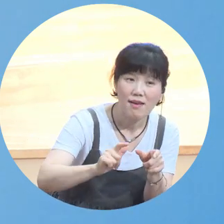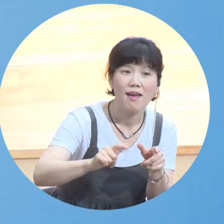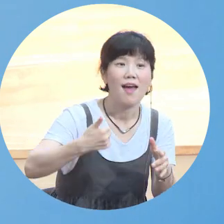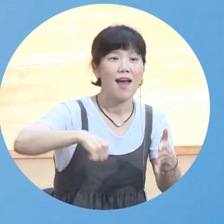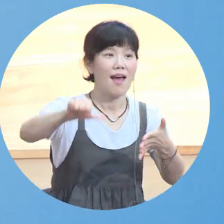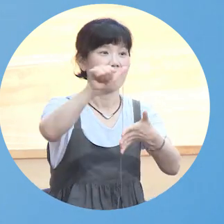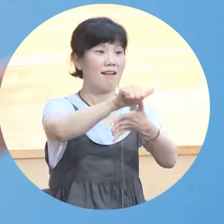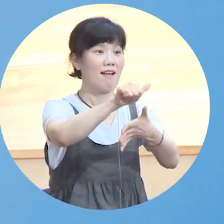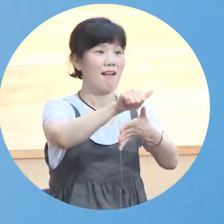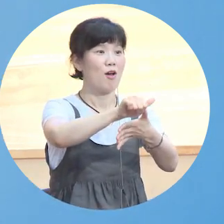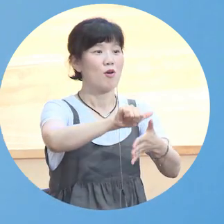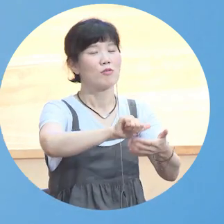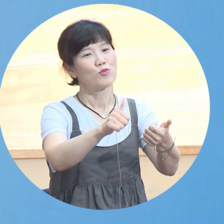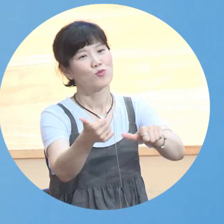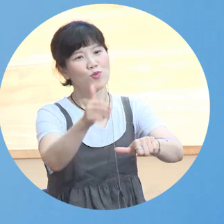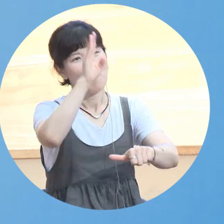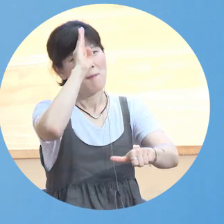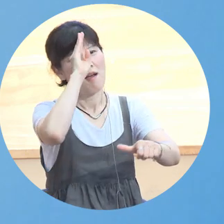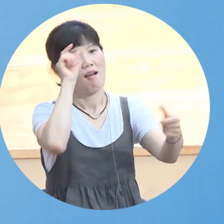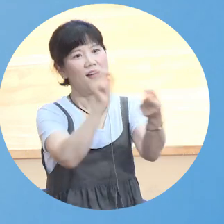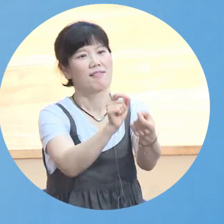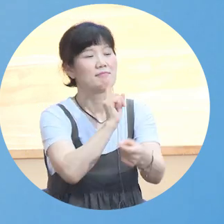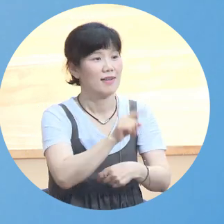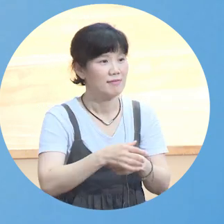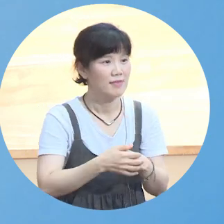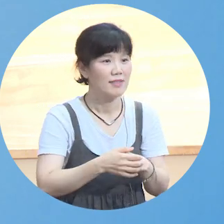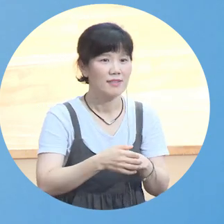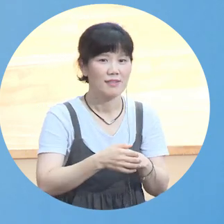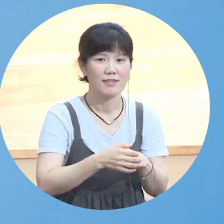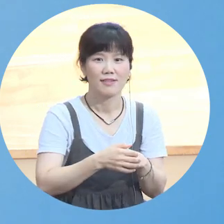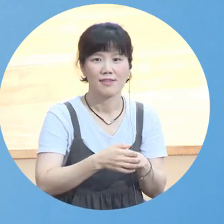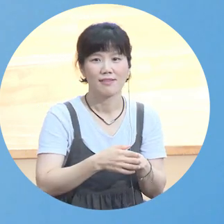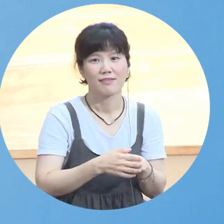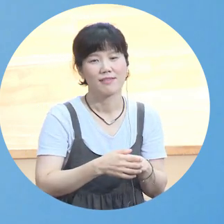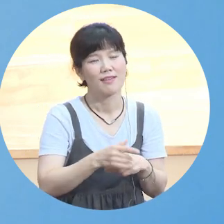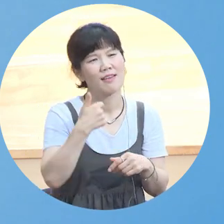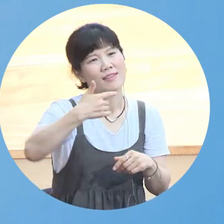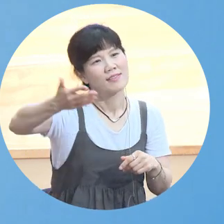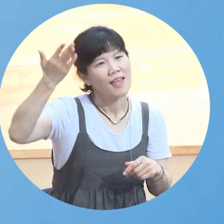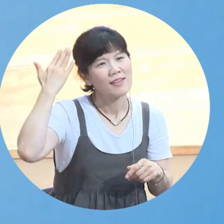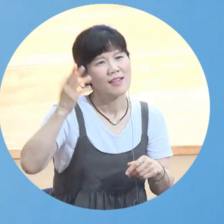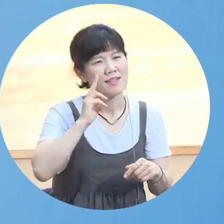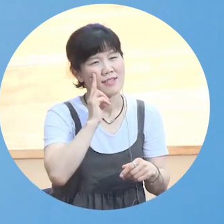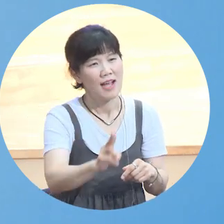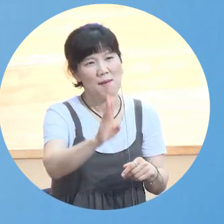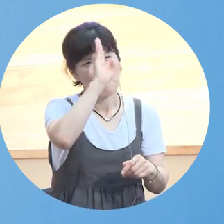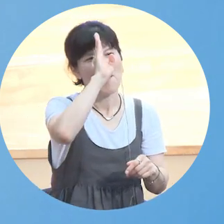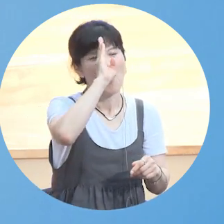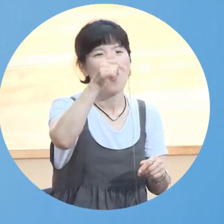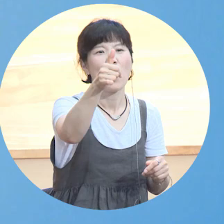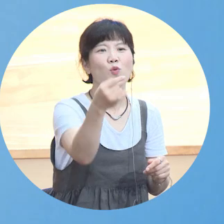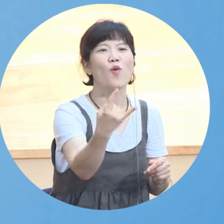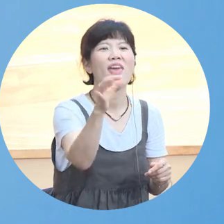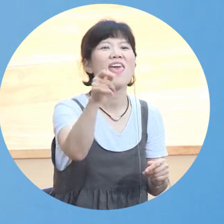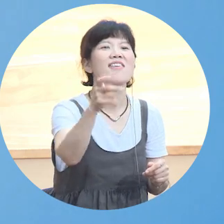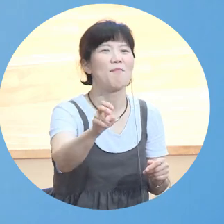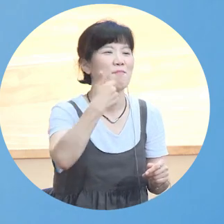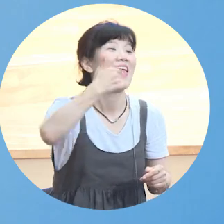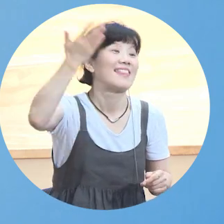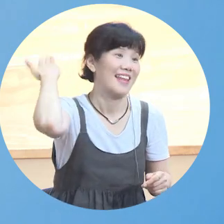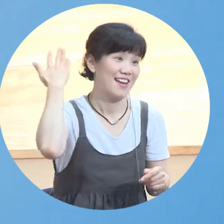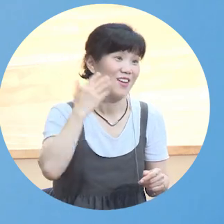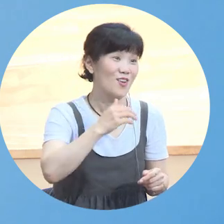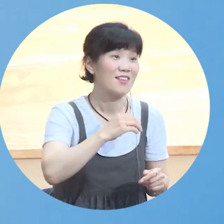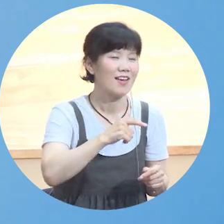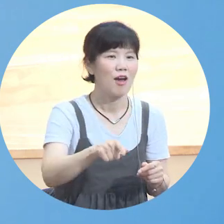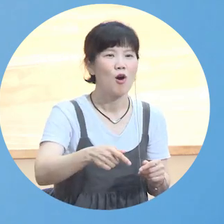거예요 지금은 아무렇지도 않을 수 있습니다만 그 당시에 정말 심각한 병 뇌염 의 원리는 생사의 갈림길에 서게